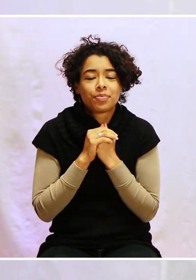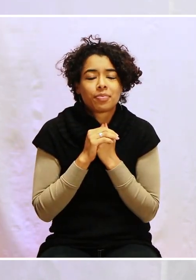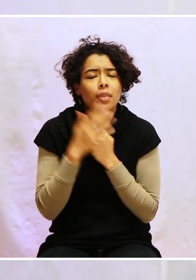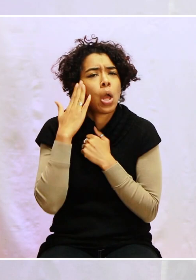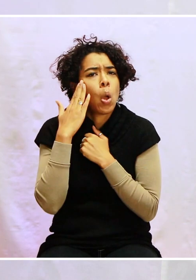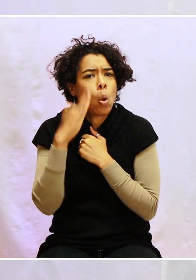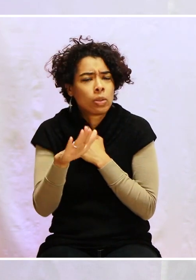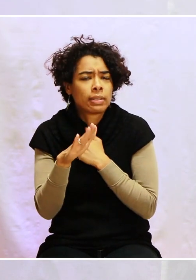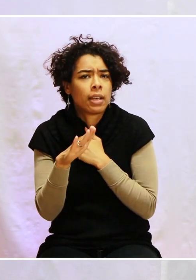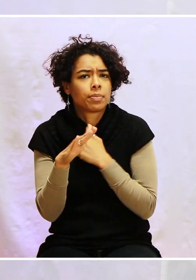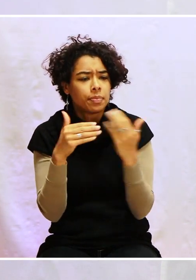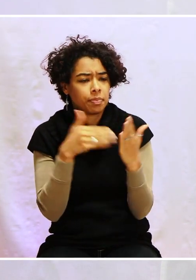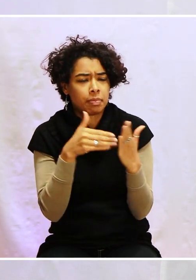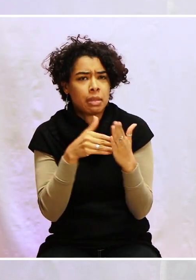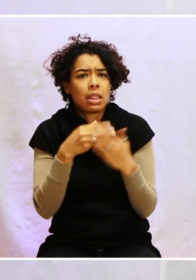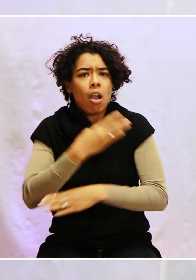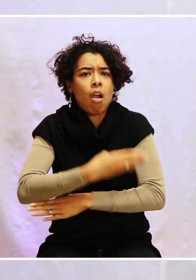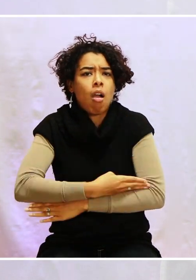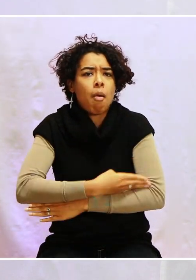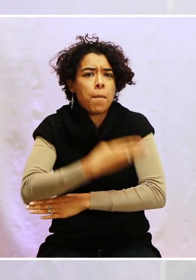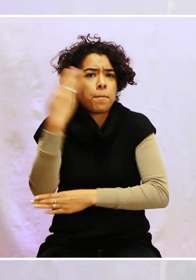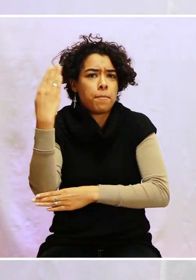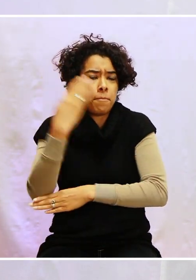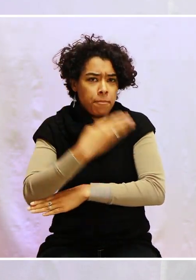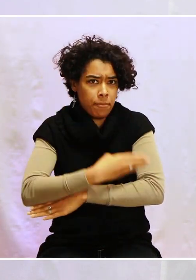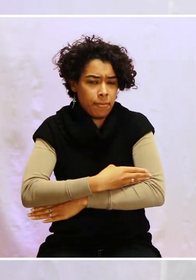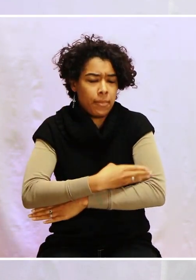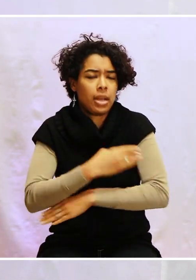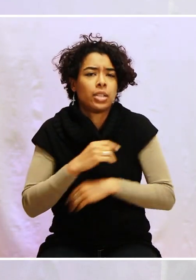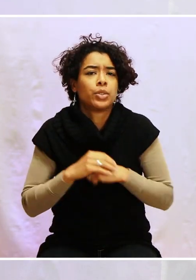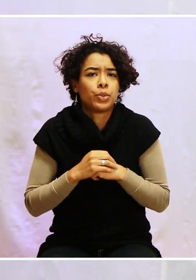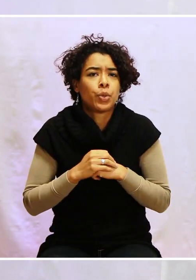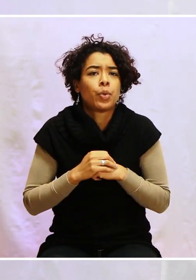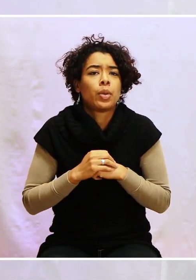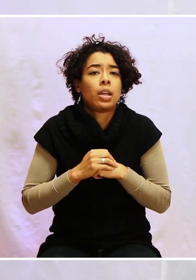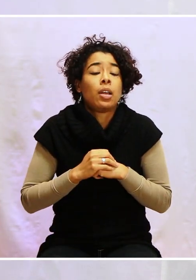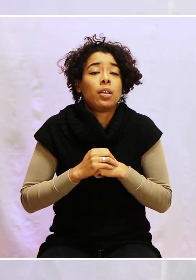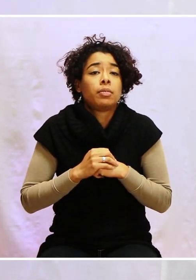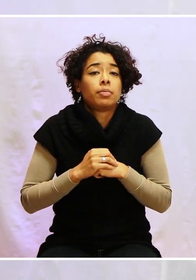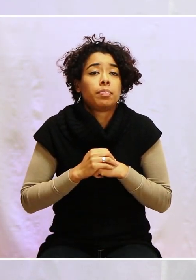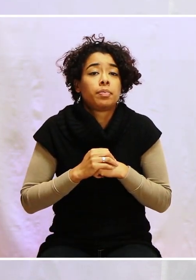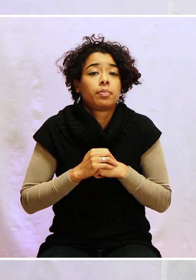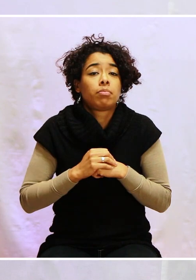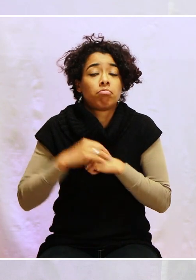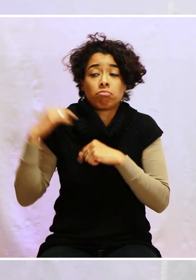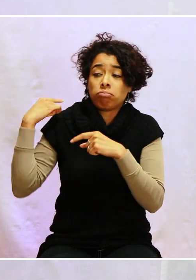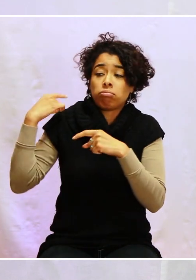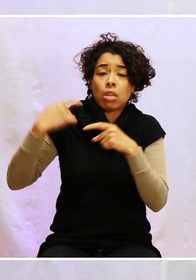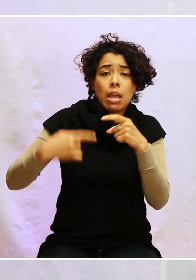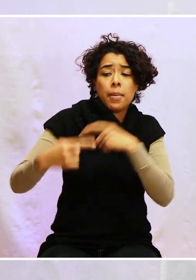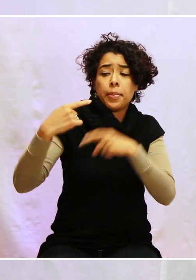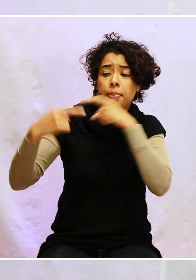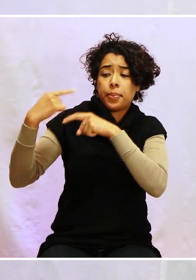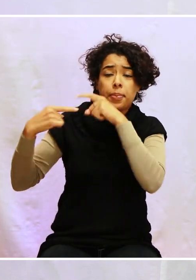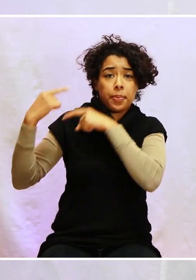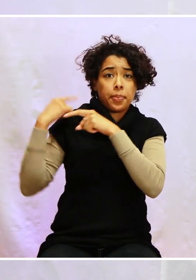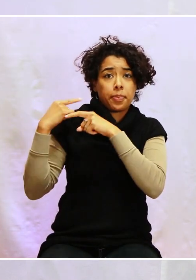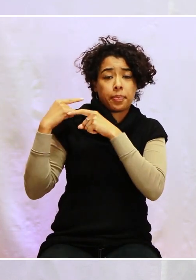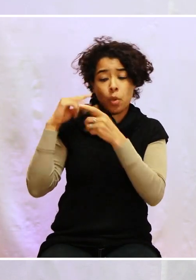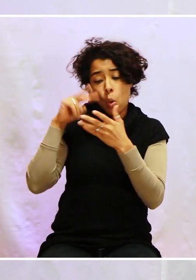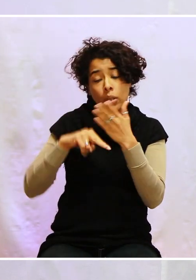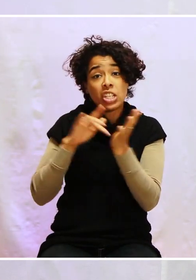les Écritures que dans Matthieu, par exemple, quand on retrace la généalogie de Jésus-Christ, Jésus descend de la tribu de